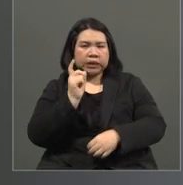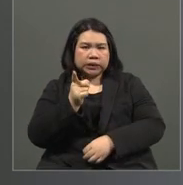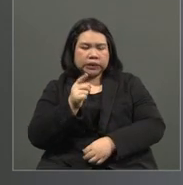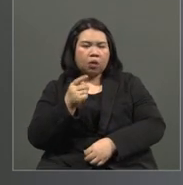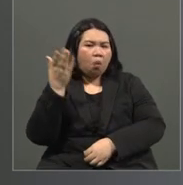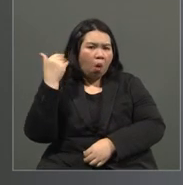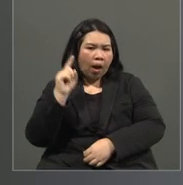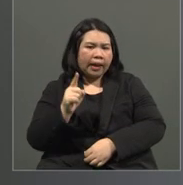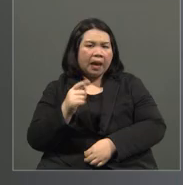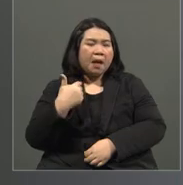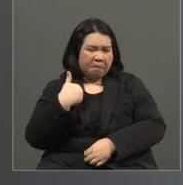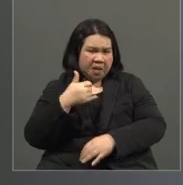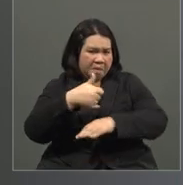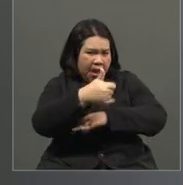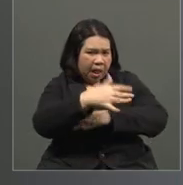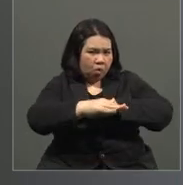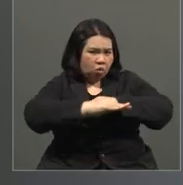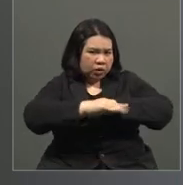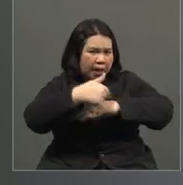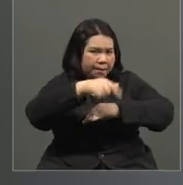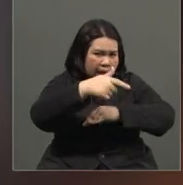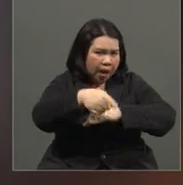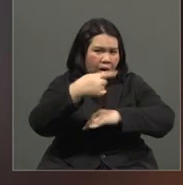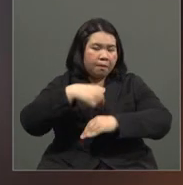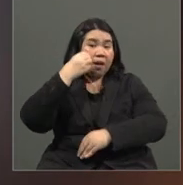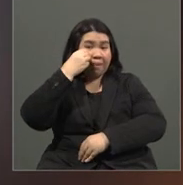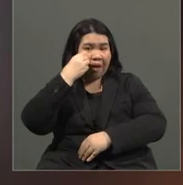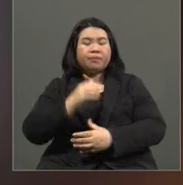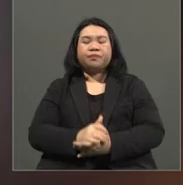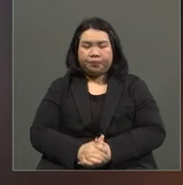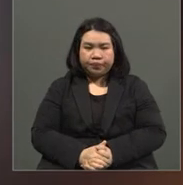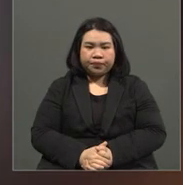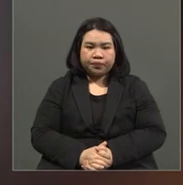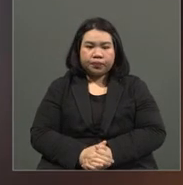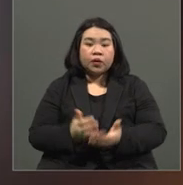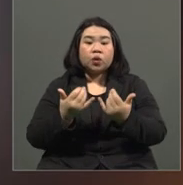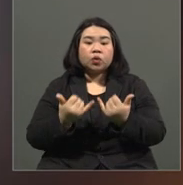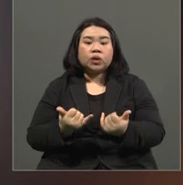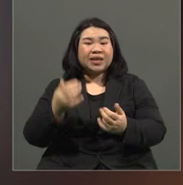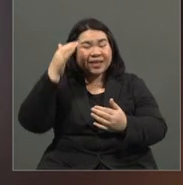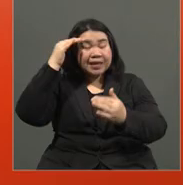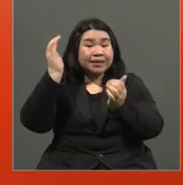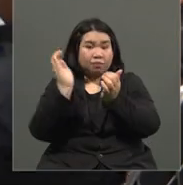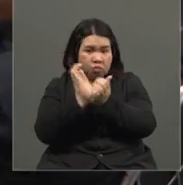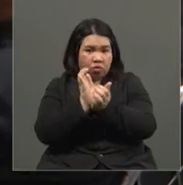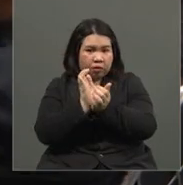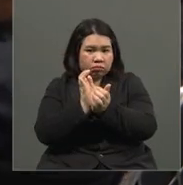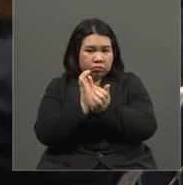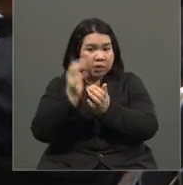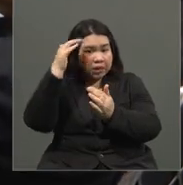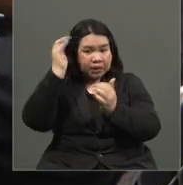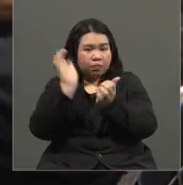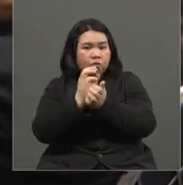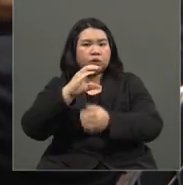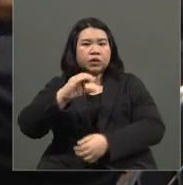ก่อนหน้าเนี้ยไปแถบๆชายแดงก่อนที่จะกลับมายังที่บ้านพักนะครับซื้อเรื่องนี้บิ๊กก้องครับพลตำรวจโทจิรภพภูริเดชผู้บัญชาการ